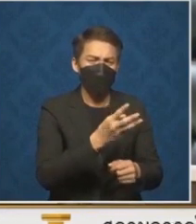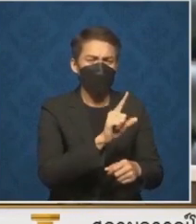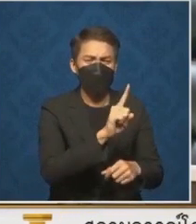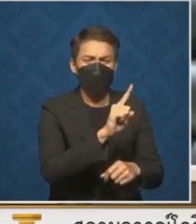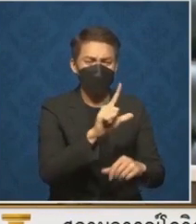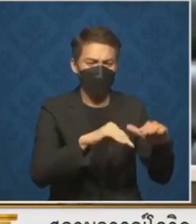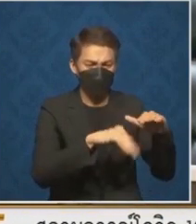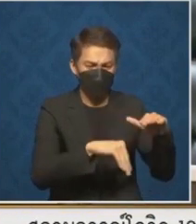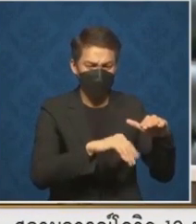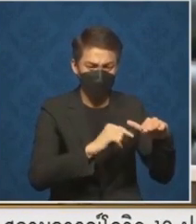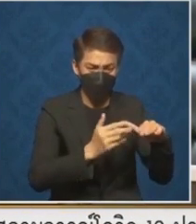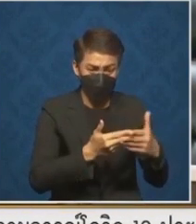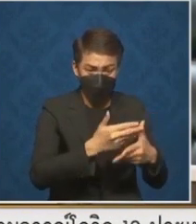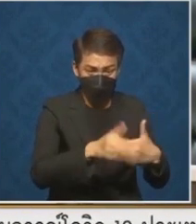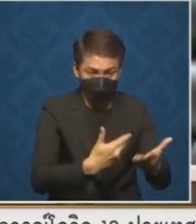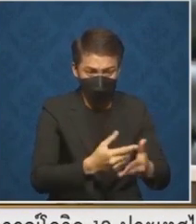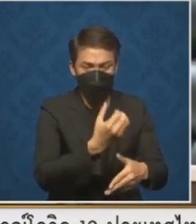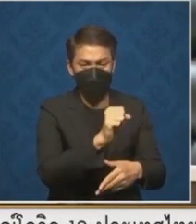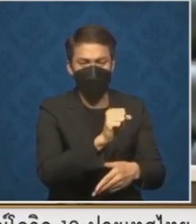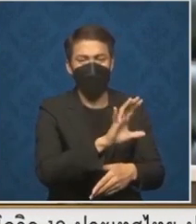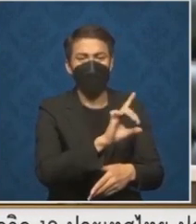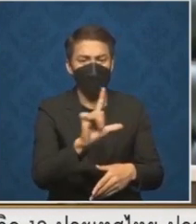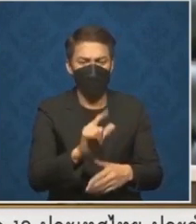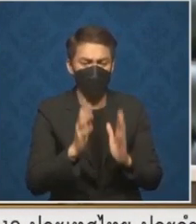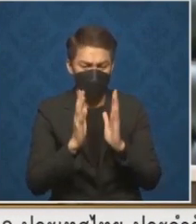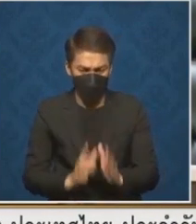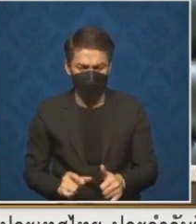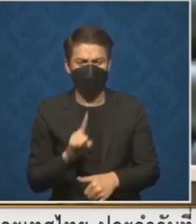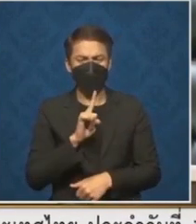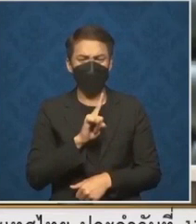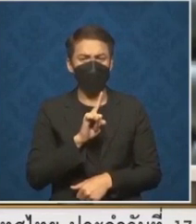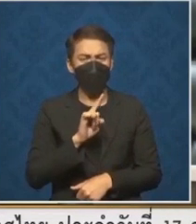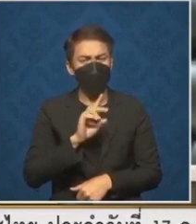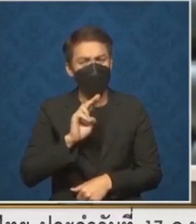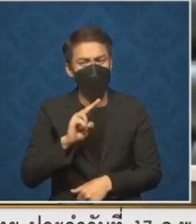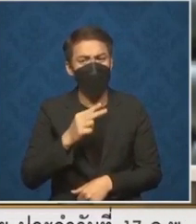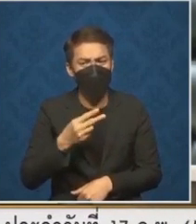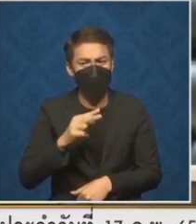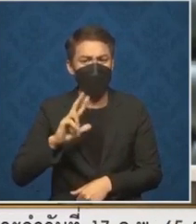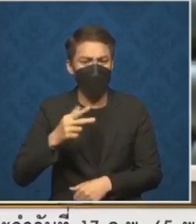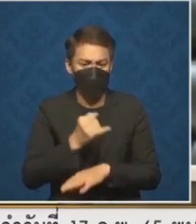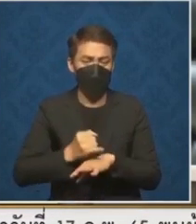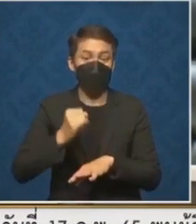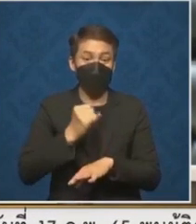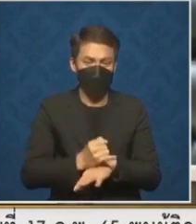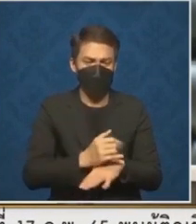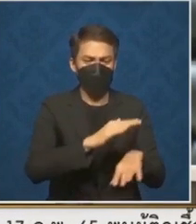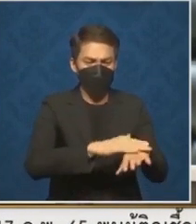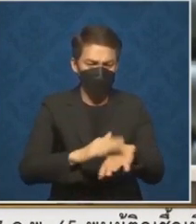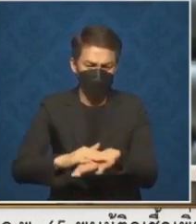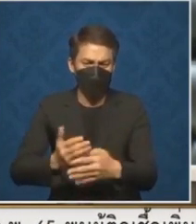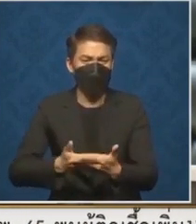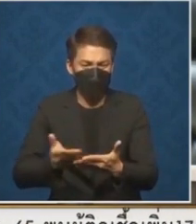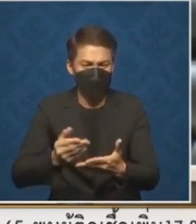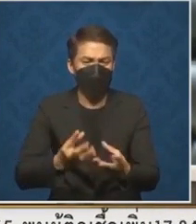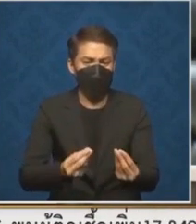มาราคา 15 ล้านคนหนึมสองหมื่นสามหมื่นไ่ประกาศเชญชวนใหคนมาน